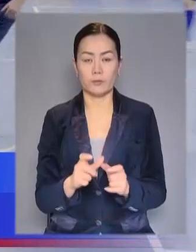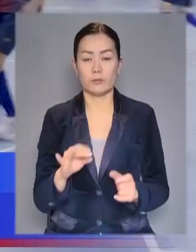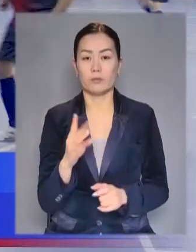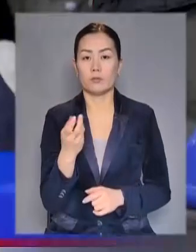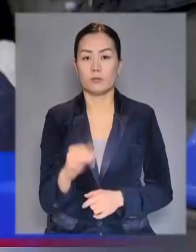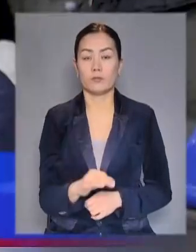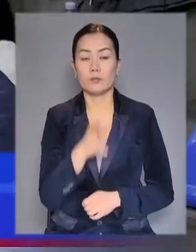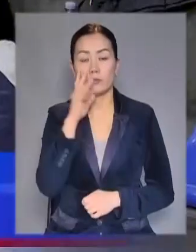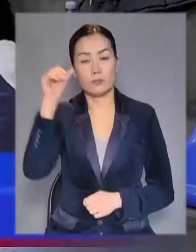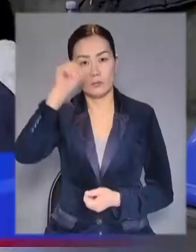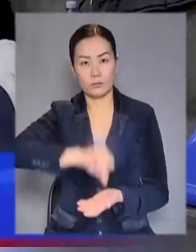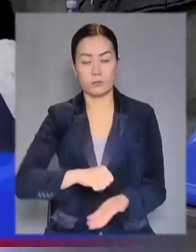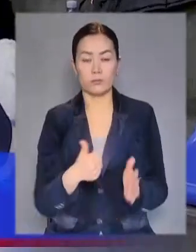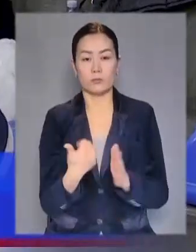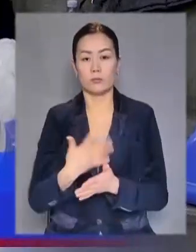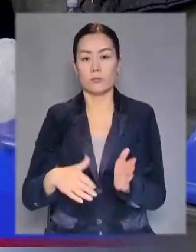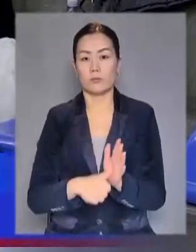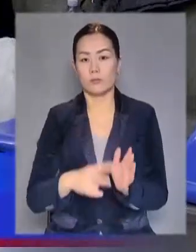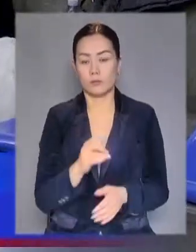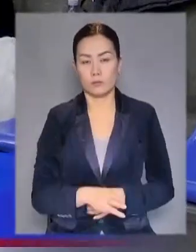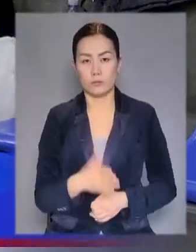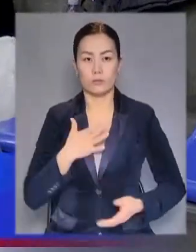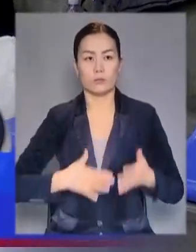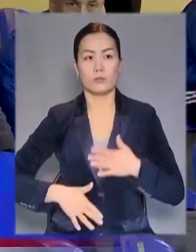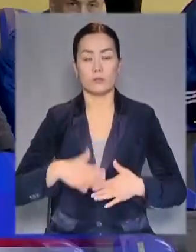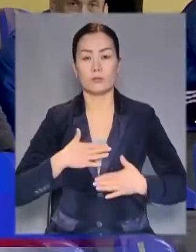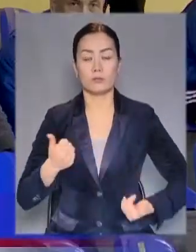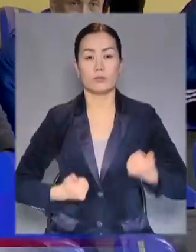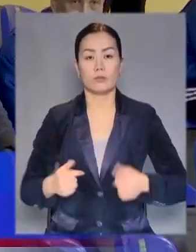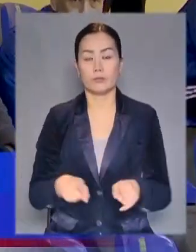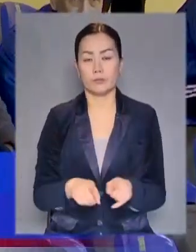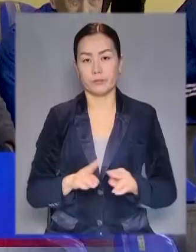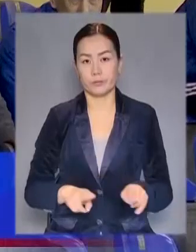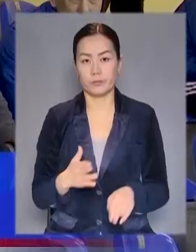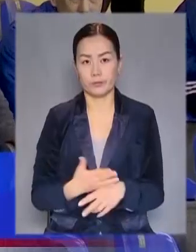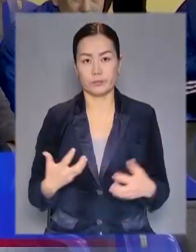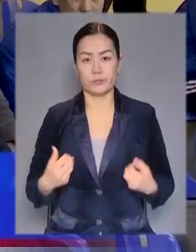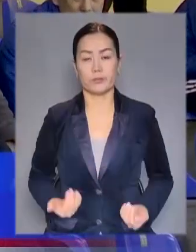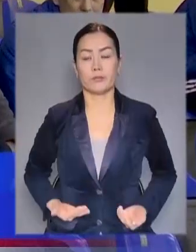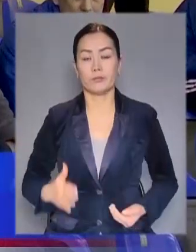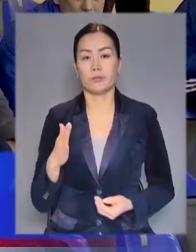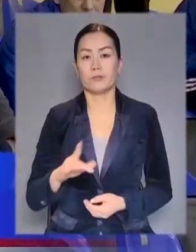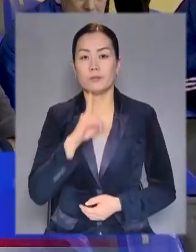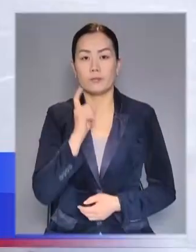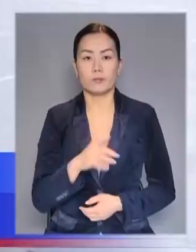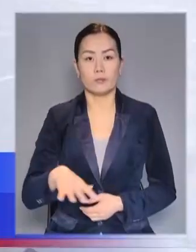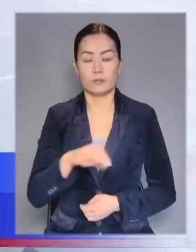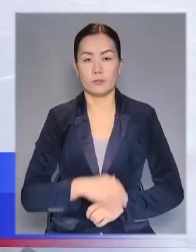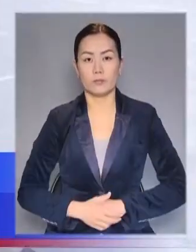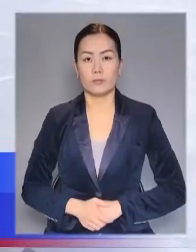Шурави. Возраст участников до 60 лет. Ветераны рады, что благодаря турниру они пропагандируют здоровый образ жизни среди